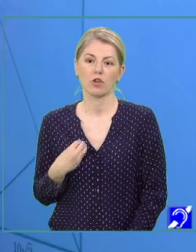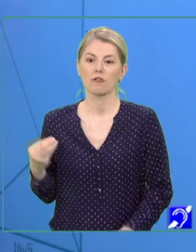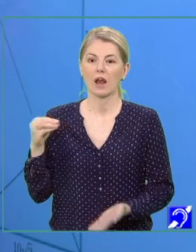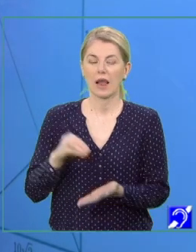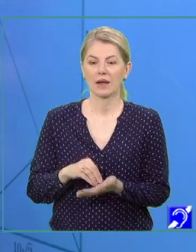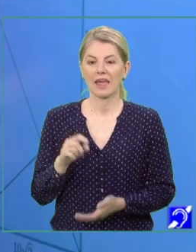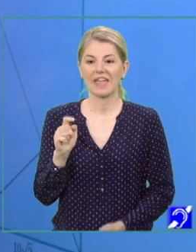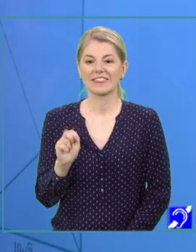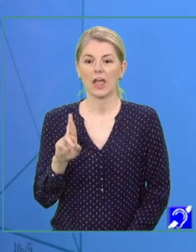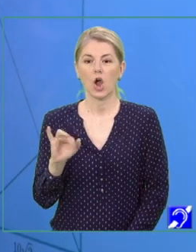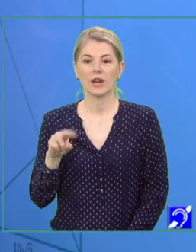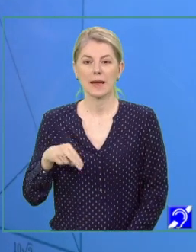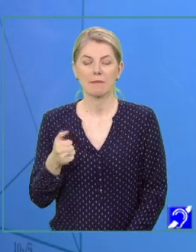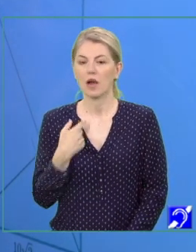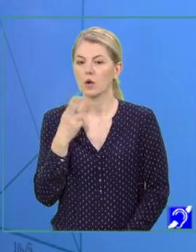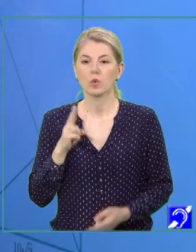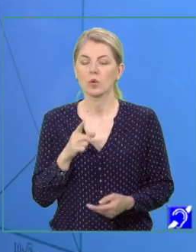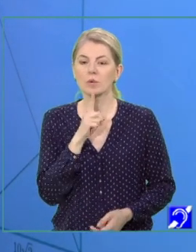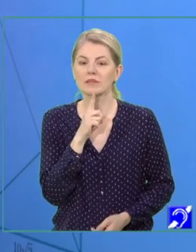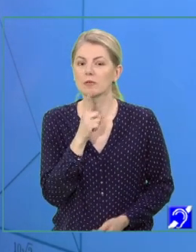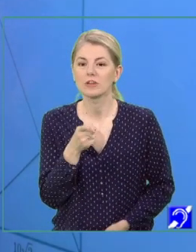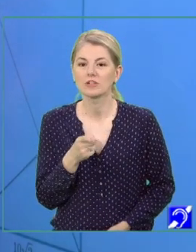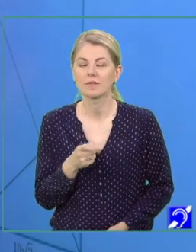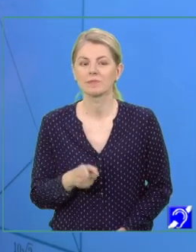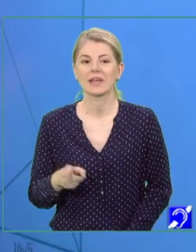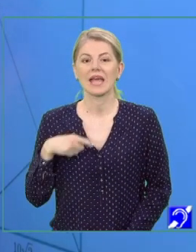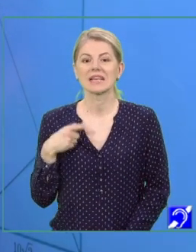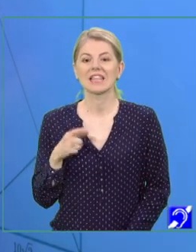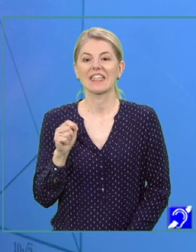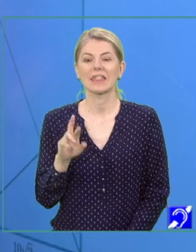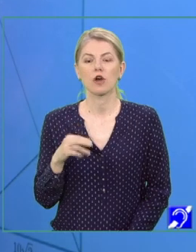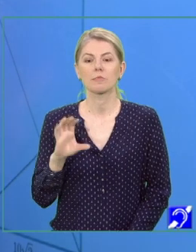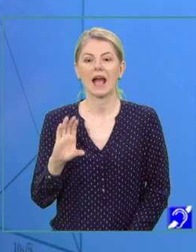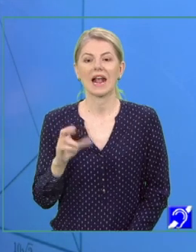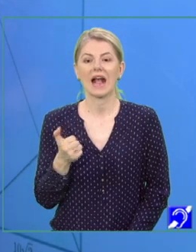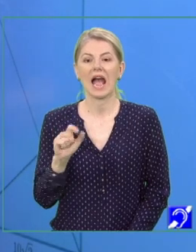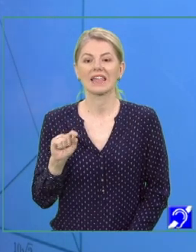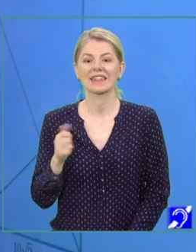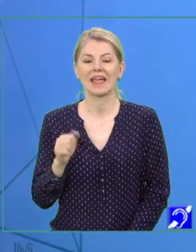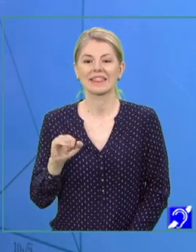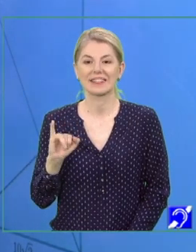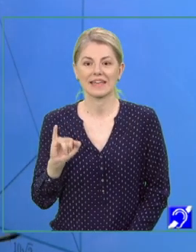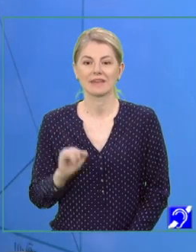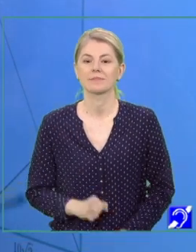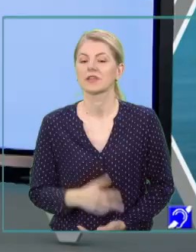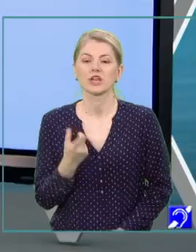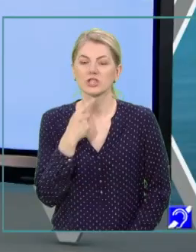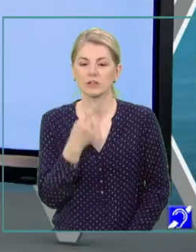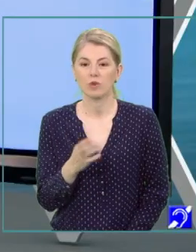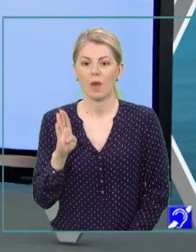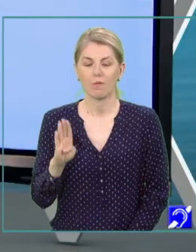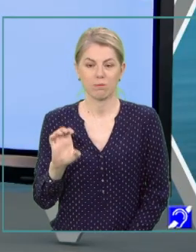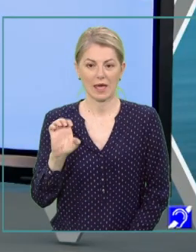această teoremă. Cum numim această teoremă, copii? Este teorema catetei. Ce spune teorema catetei?